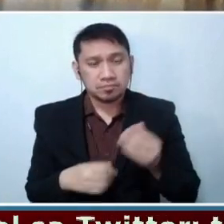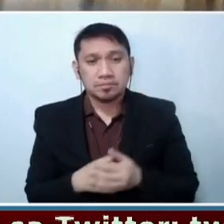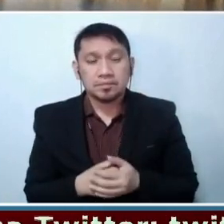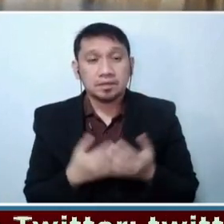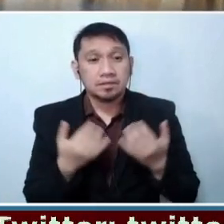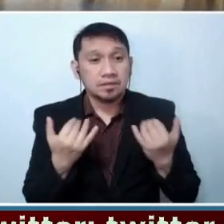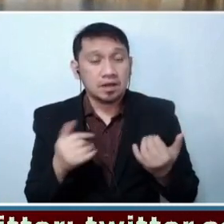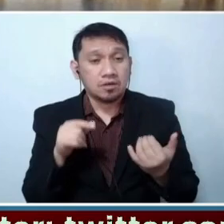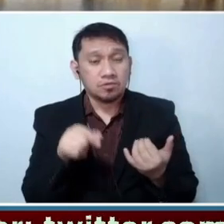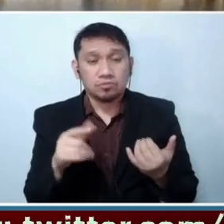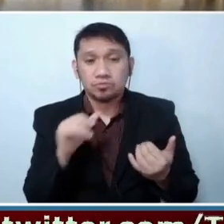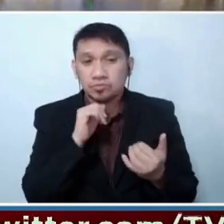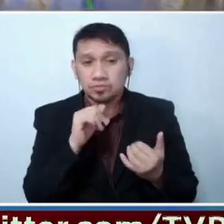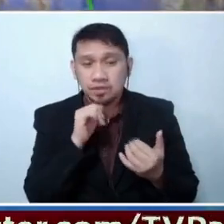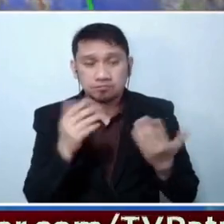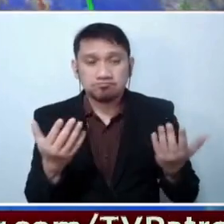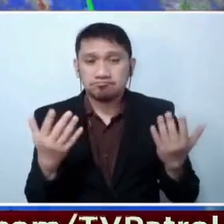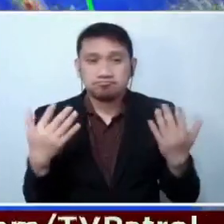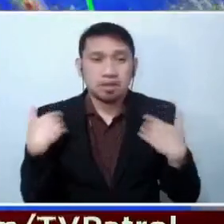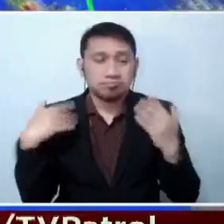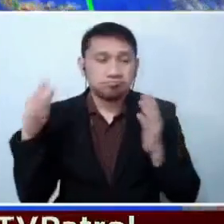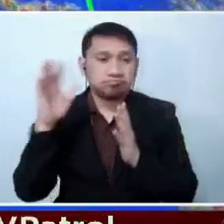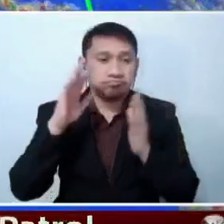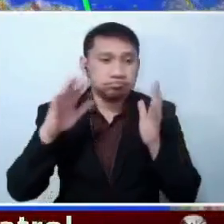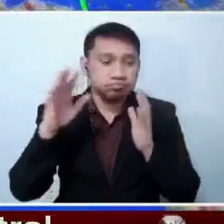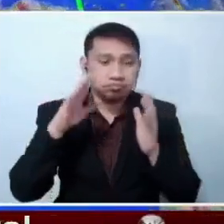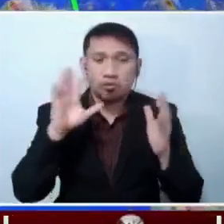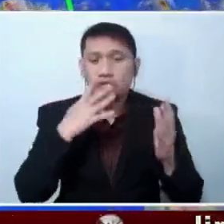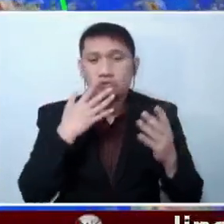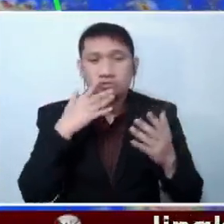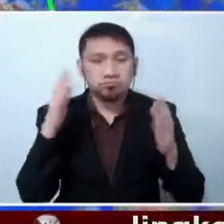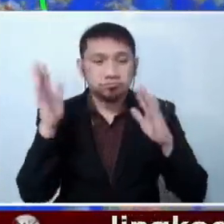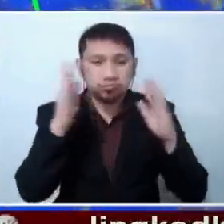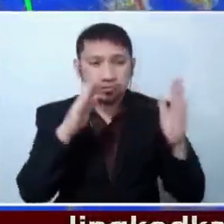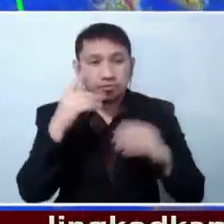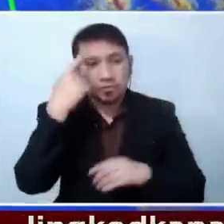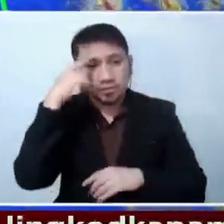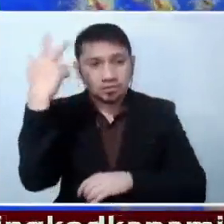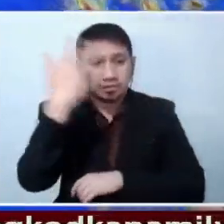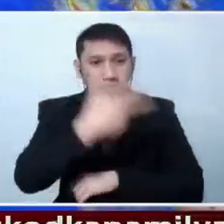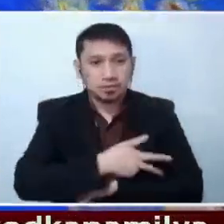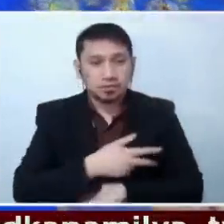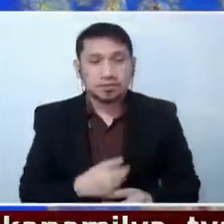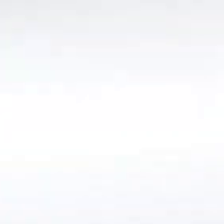namang inaasahan na mamumuong sama ng panahon sa mga susunod na tatlong araw.